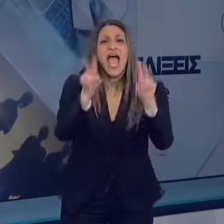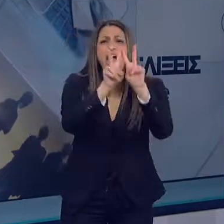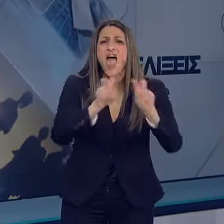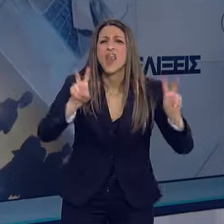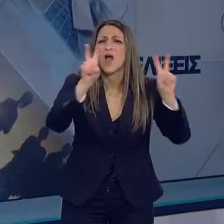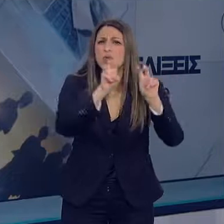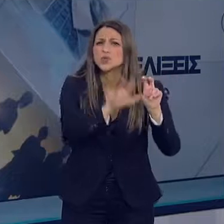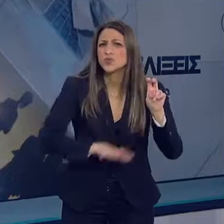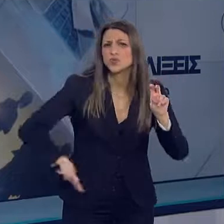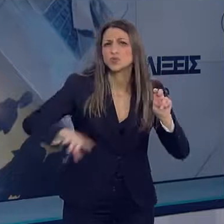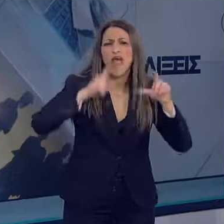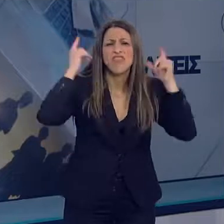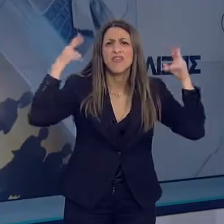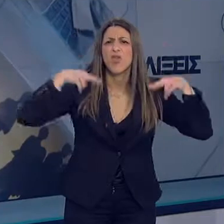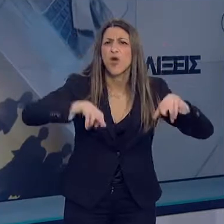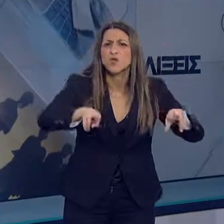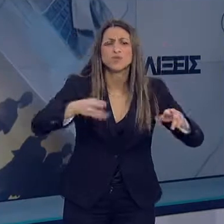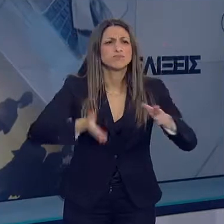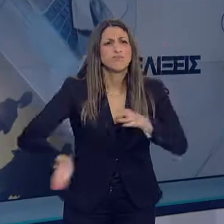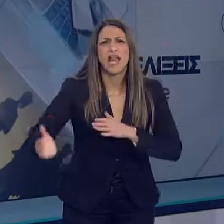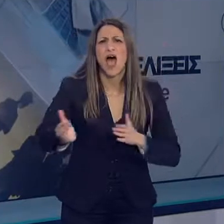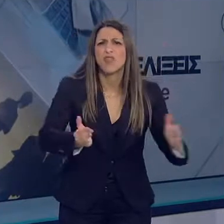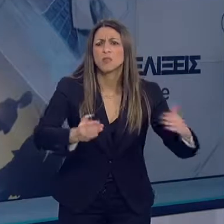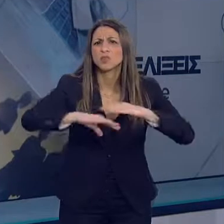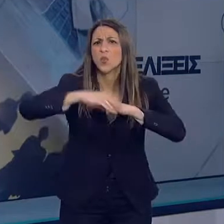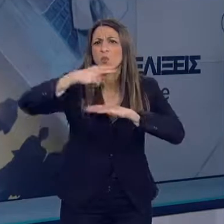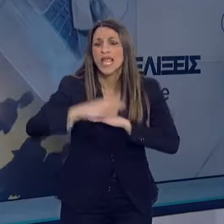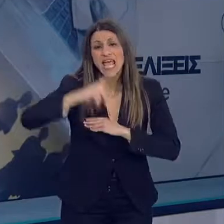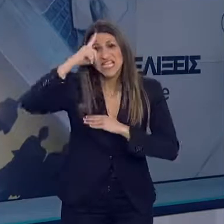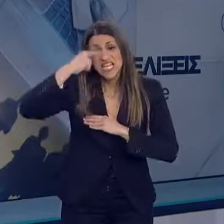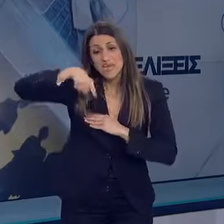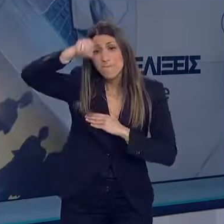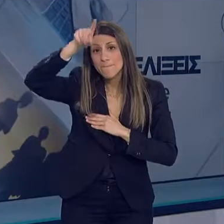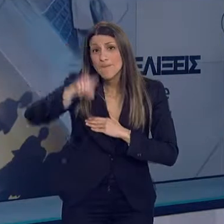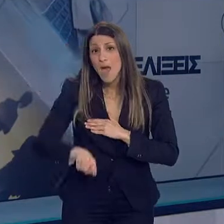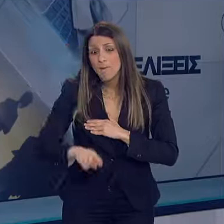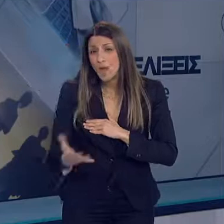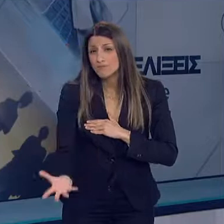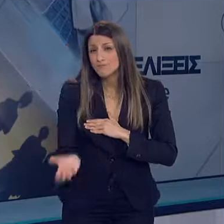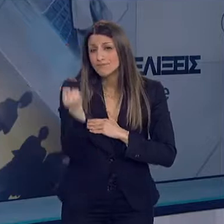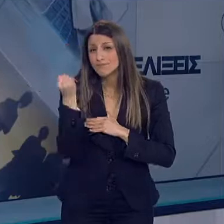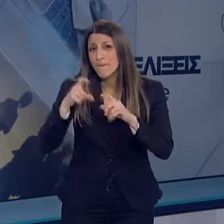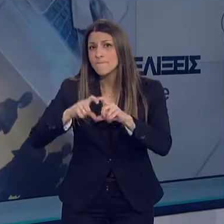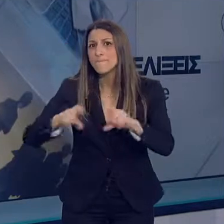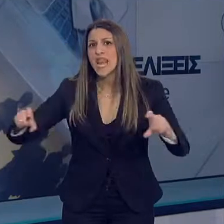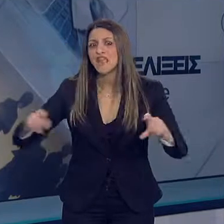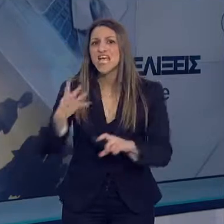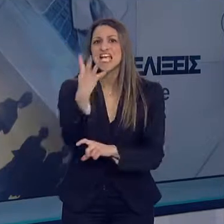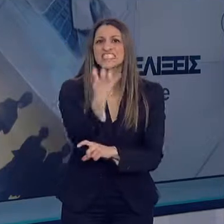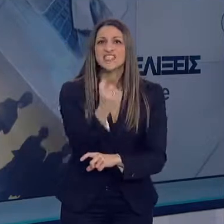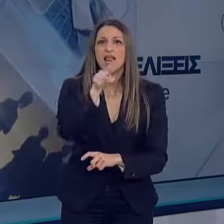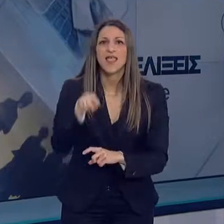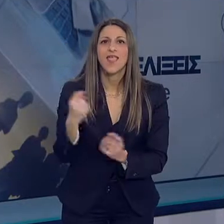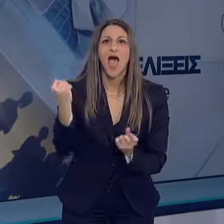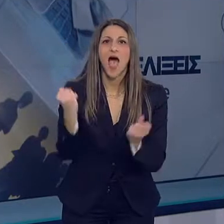κομβικά σημεία του οδικού δικτύου ολόκληρης χώρας, θα ήθελα να σας ενημερώσω ότι τις τελευταίες 24 ώρες αφαιρέθηκαν οι πινακίδες από 49